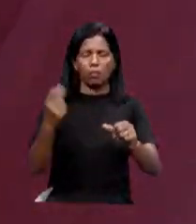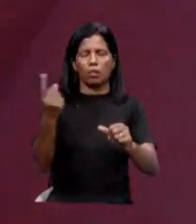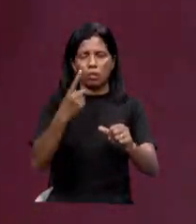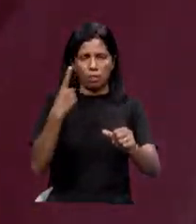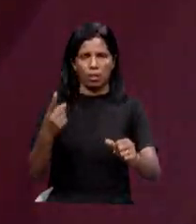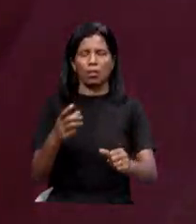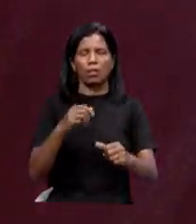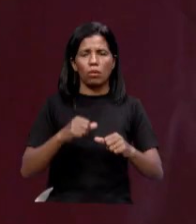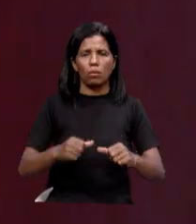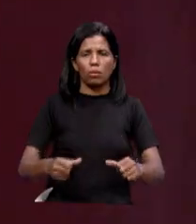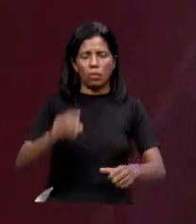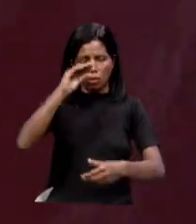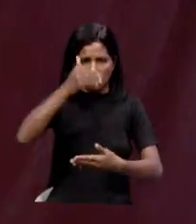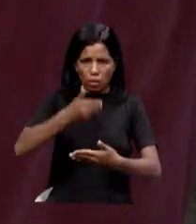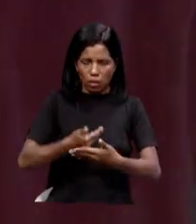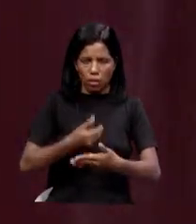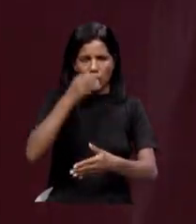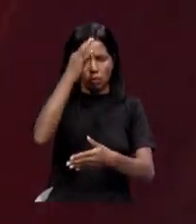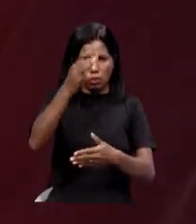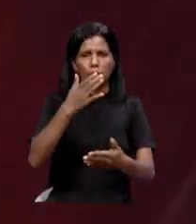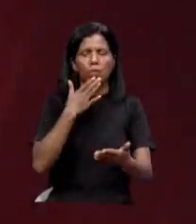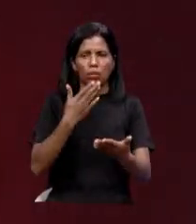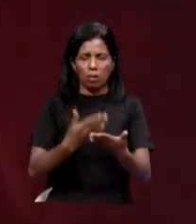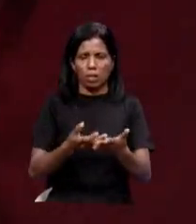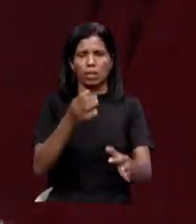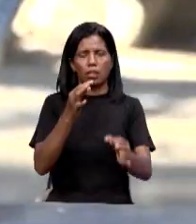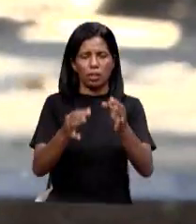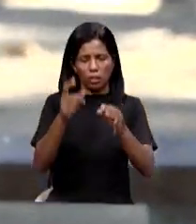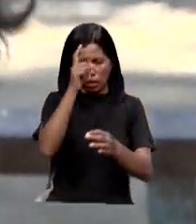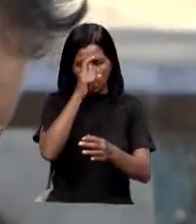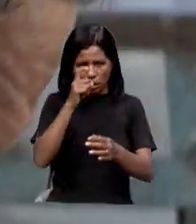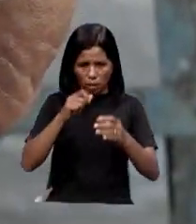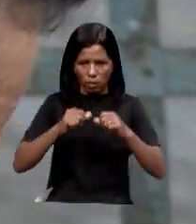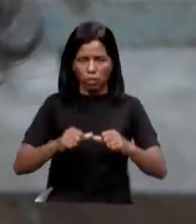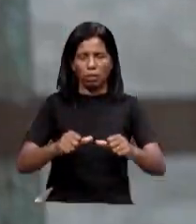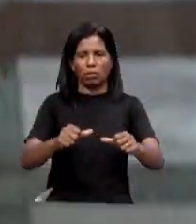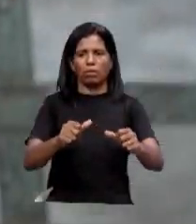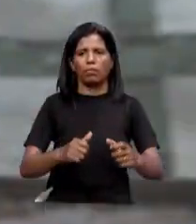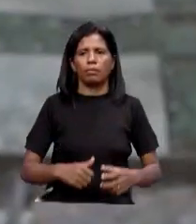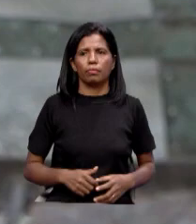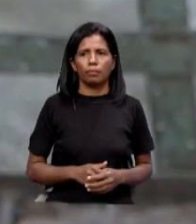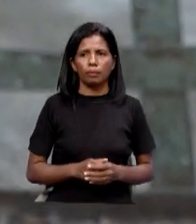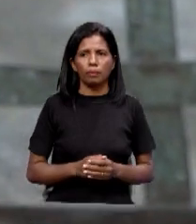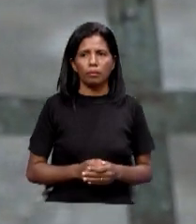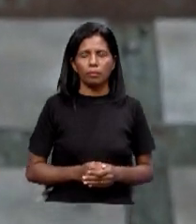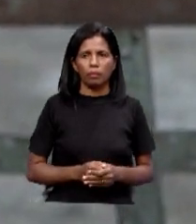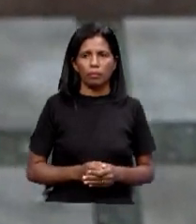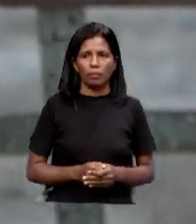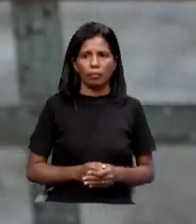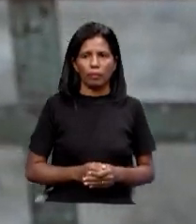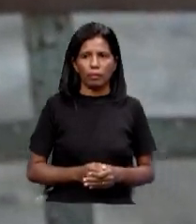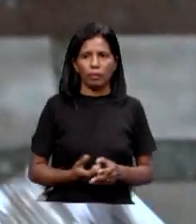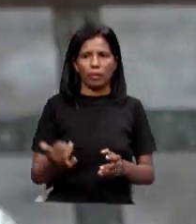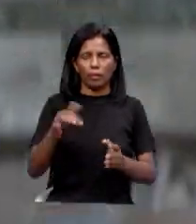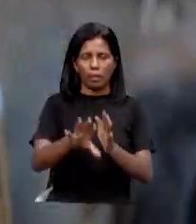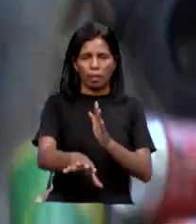bot ba oan sira nye futuro diak liu, mesmo idade avansa ba bebeik. Lata sirane